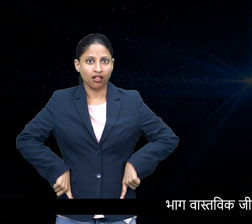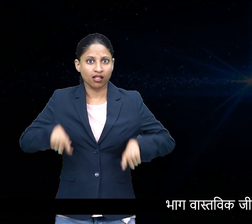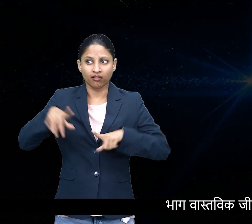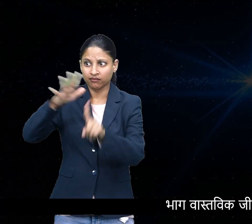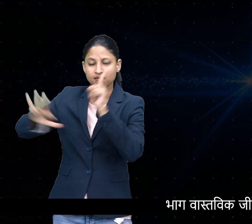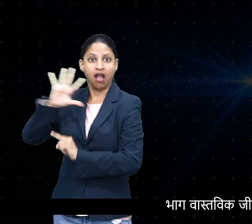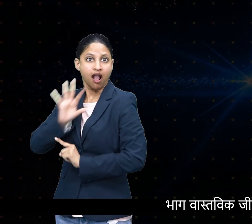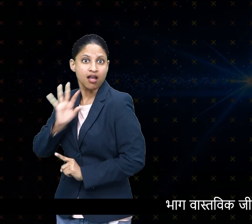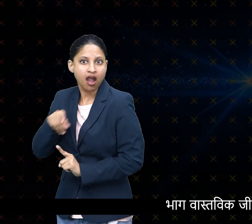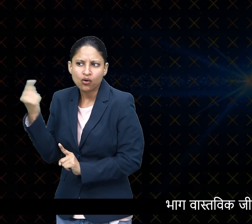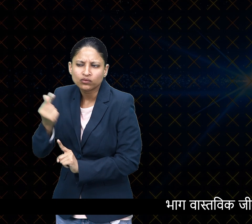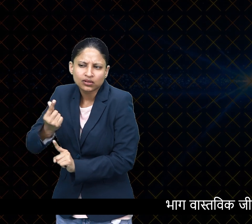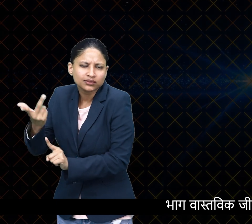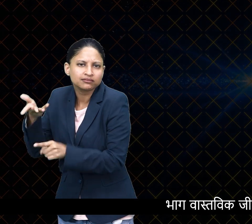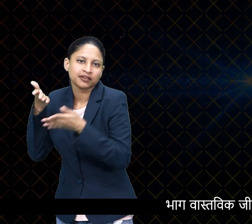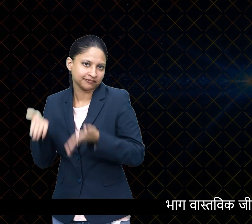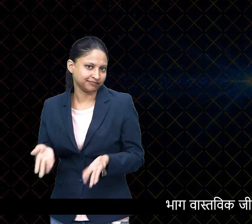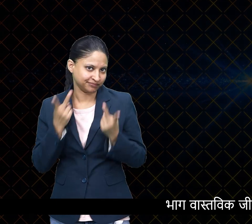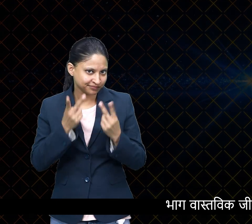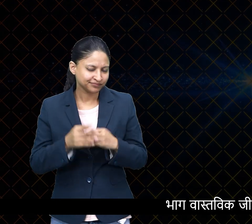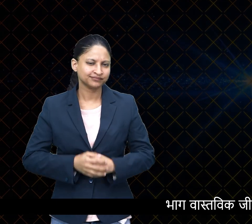भाग वास्तविक जीवन में उपयोगी है।